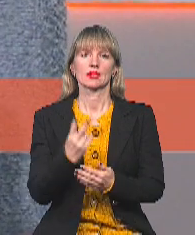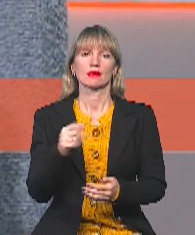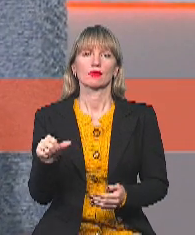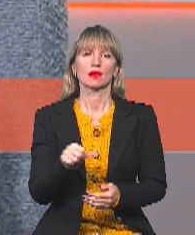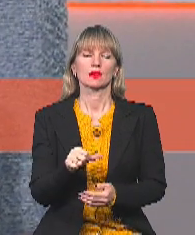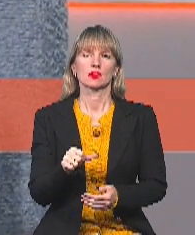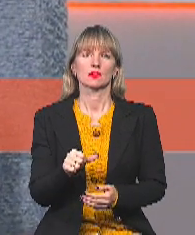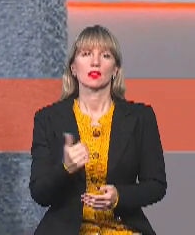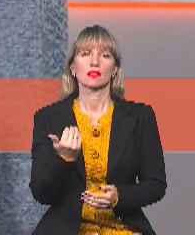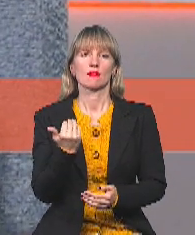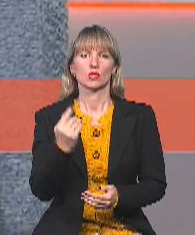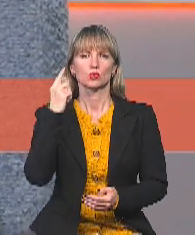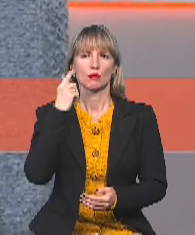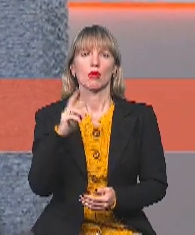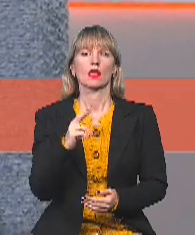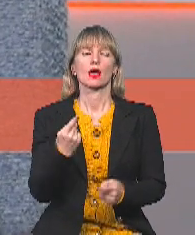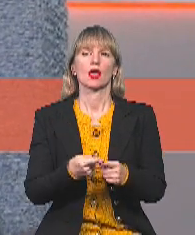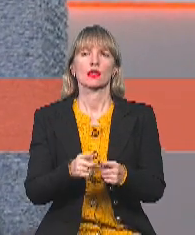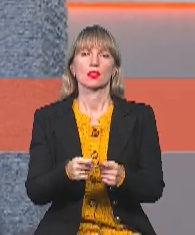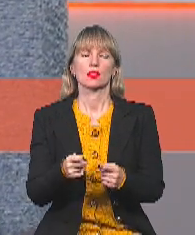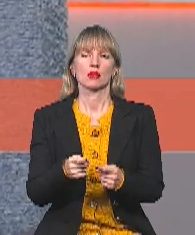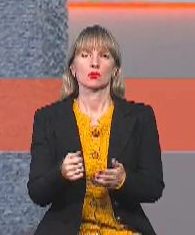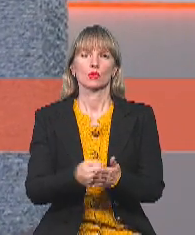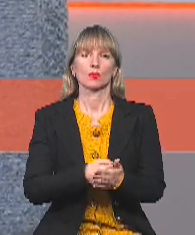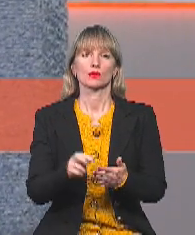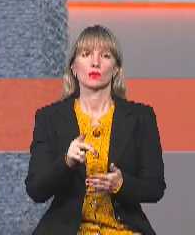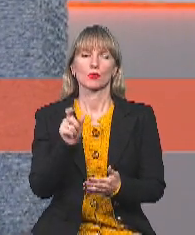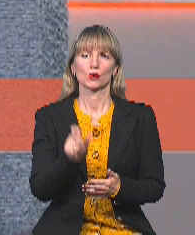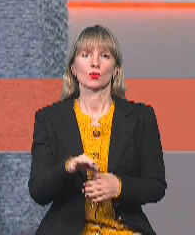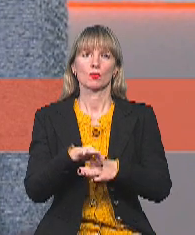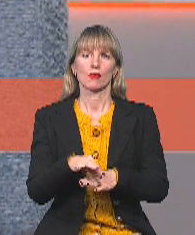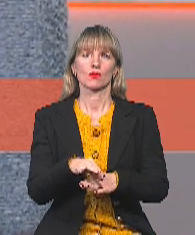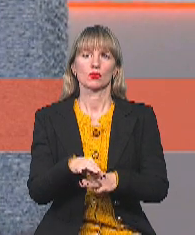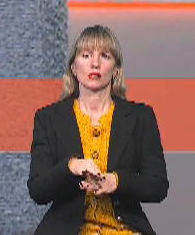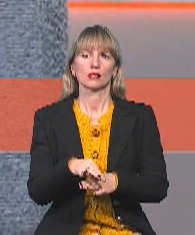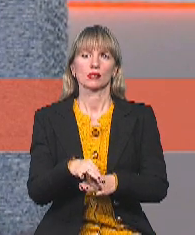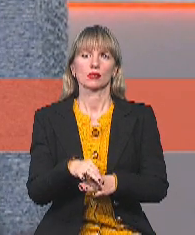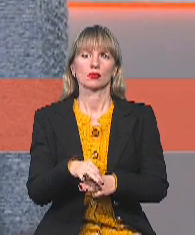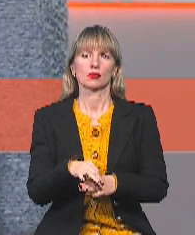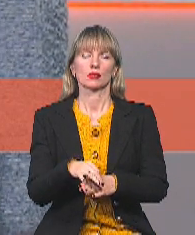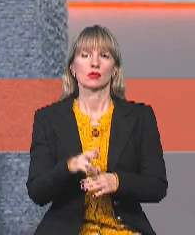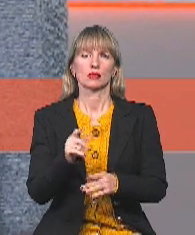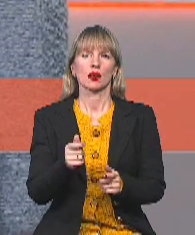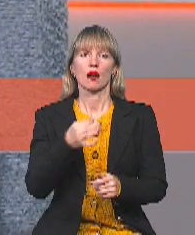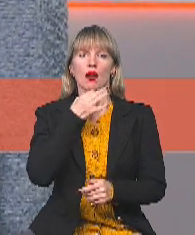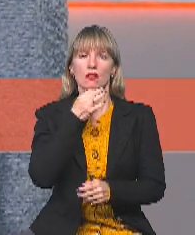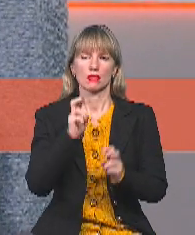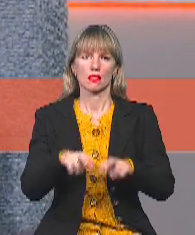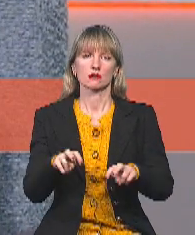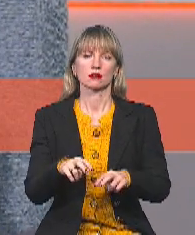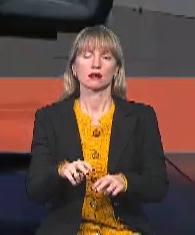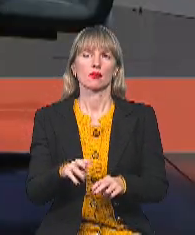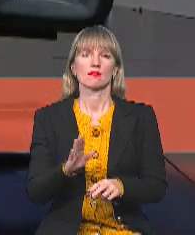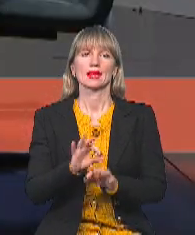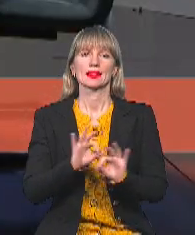хвилини буквально, от на вашу думку, як цього досягти, аби люди проводили, погоджувалися на ранню діагностику? В ідеалі